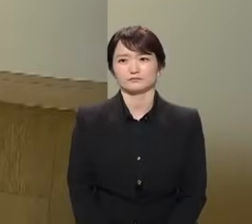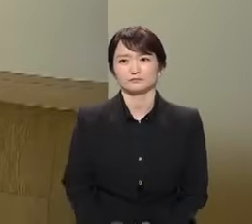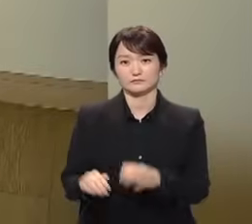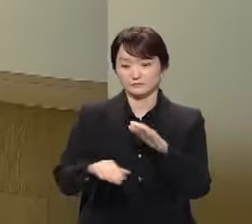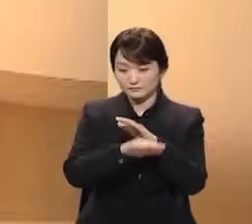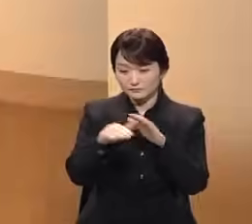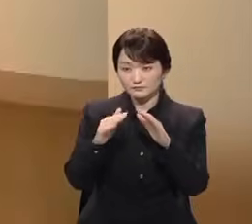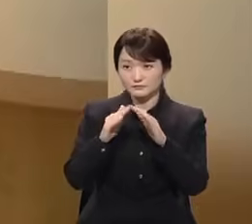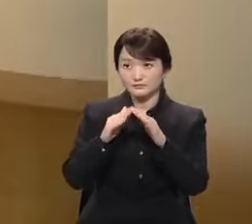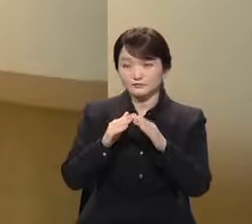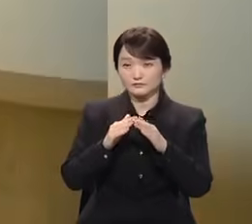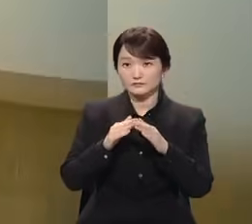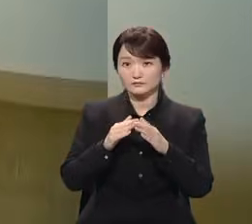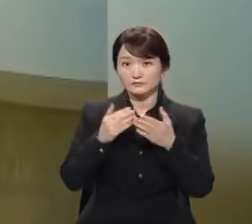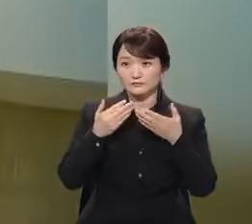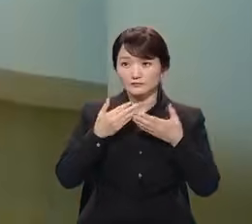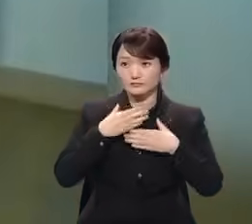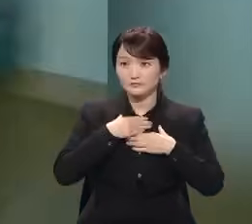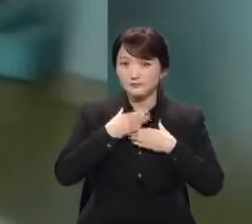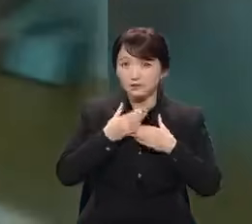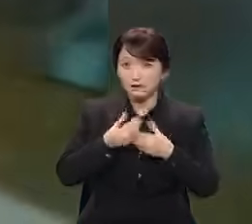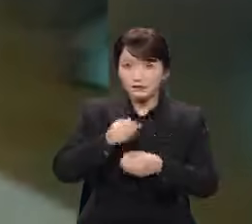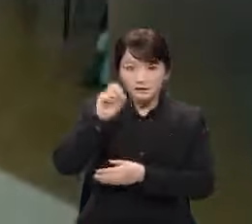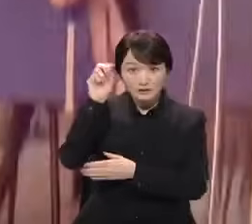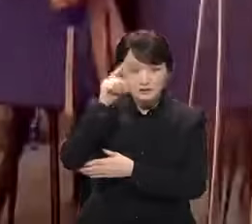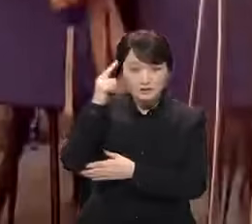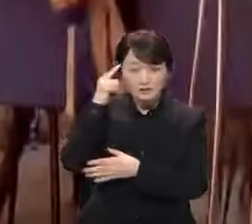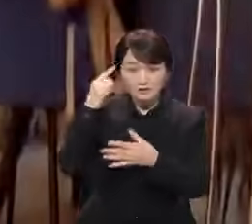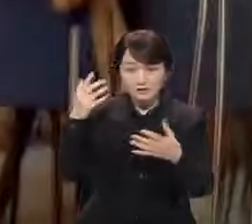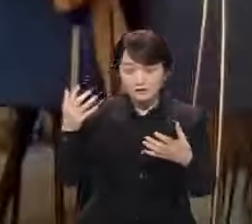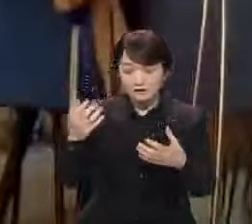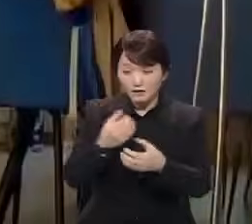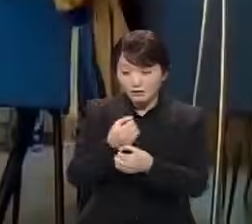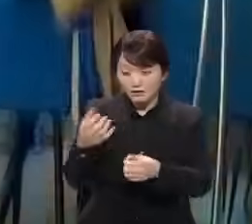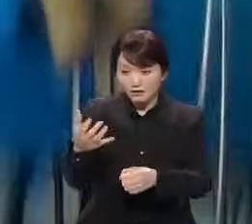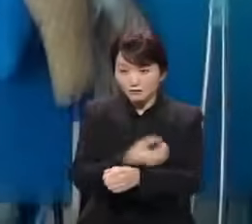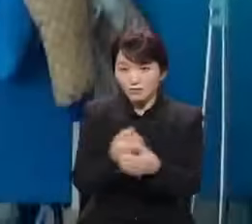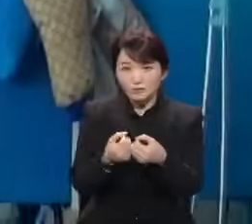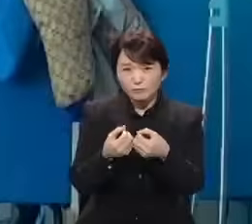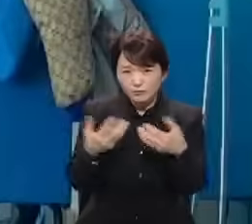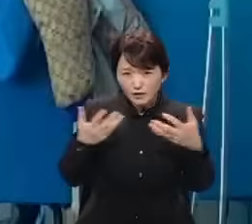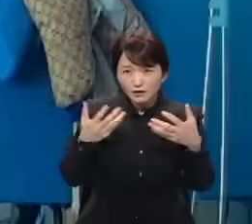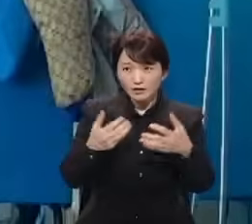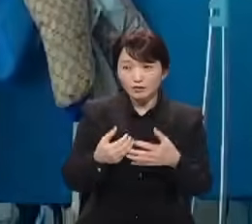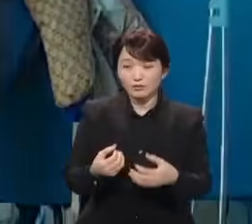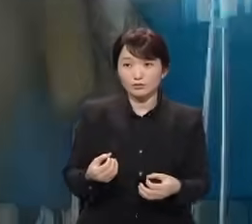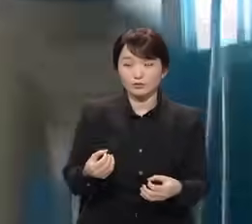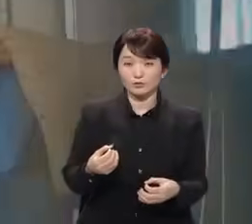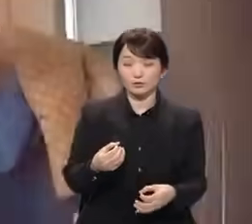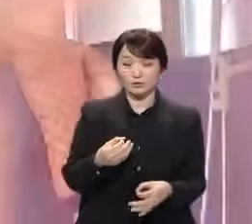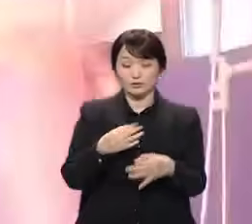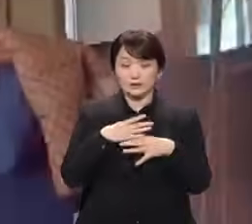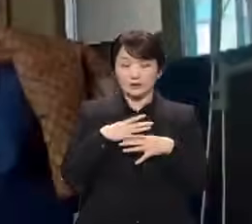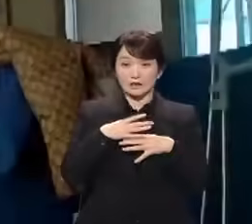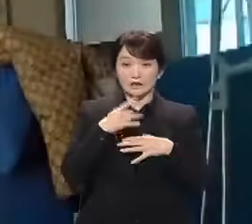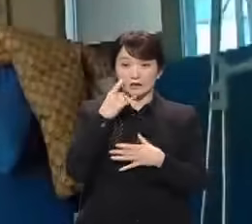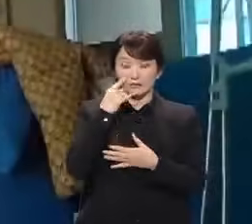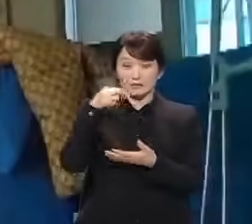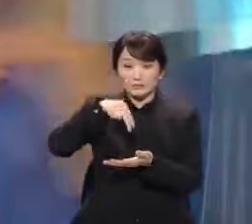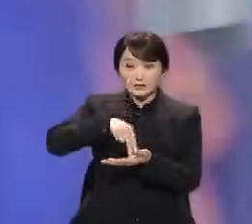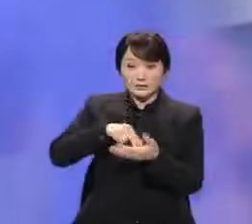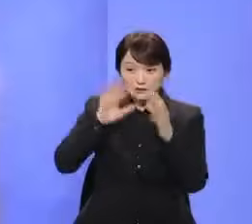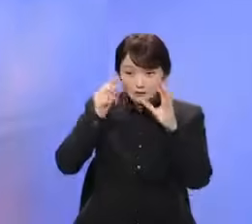평온하던 가정집에서 갑자기 폭발음이 들려왔습니다. 아이도 놀라서 벌떡 일어나고요. 부모도 거실로 뛰쳐나왔습니다.